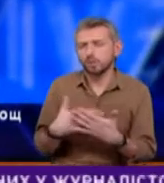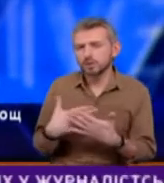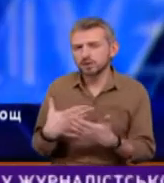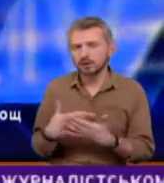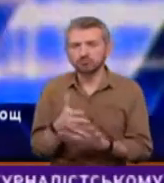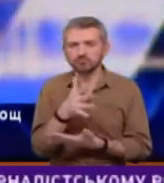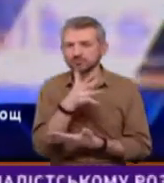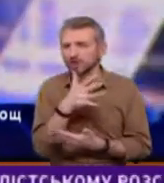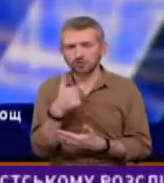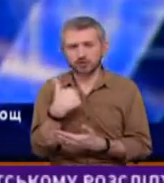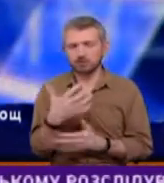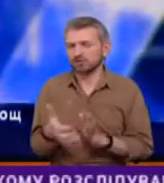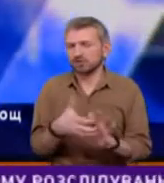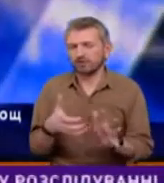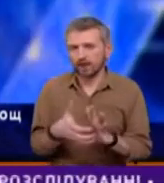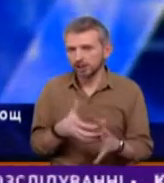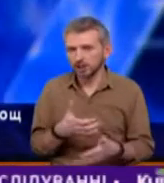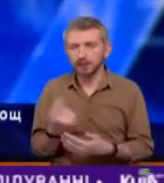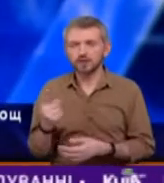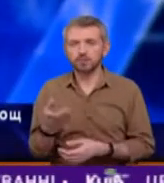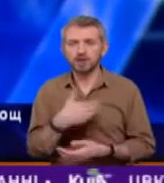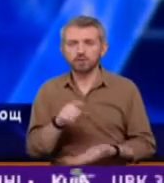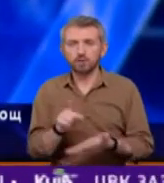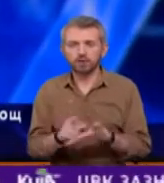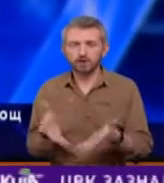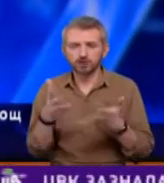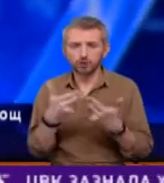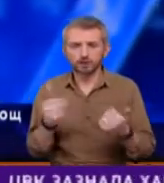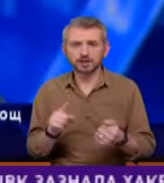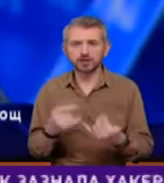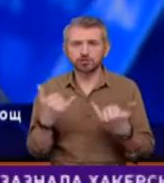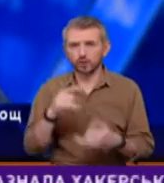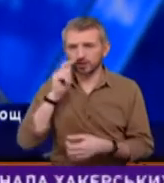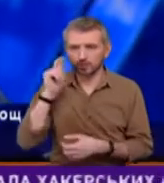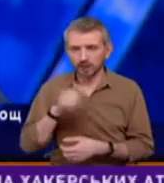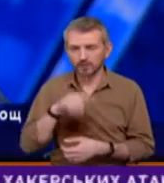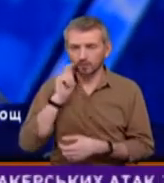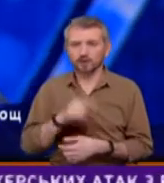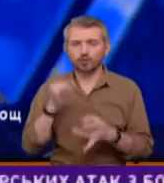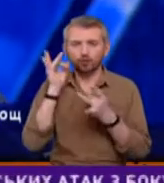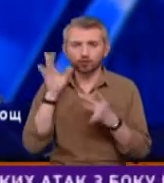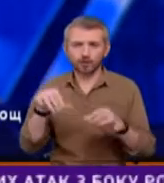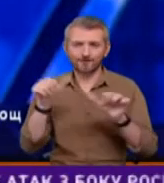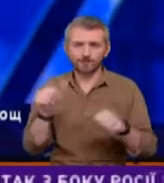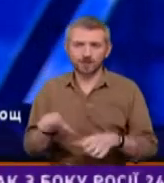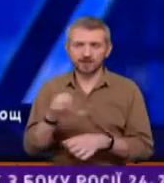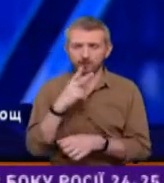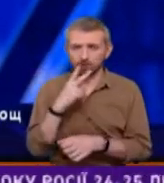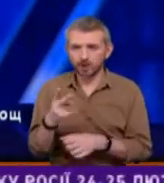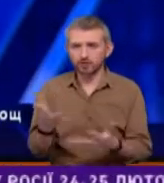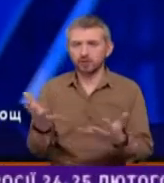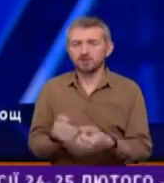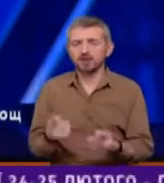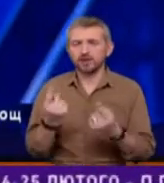часу ефірно, я думаю, до цього не хватить. Але єдине, що ми повинні чітко визнати, що сьогодні Україна і українська культура саме в форматі Євробачення отримала велику